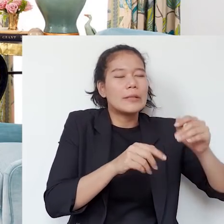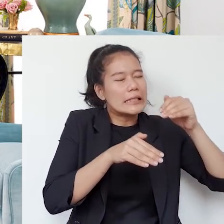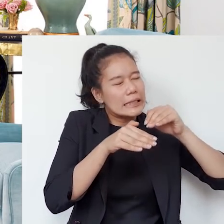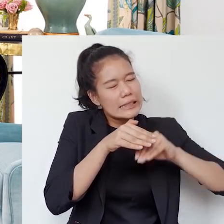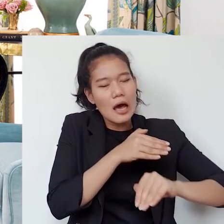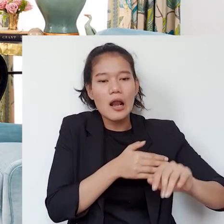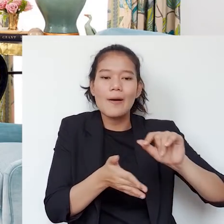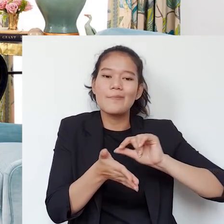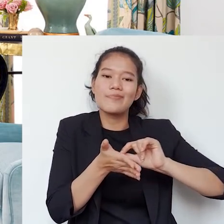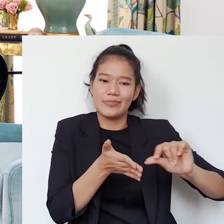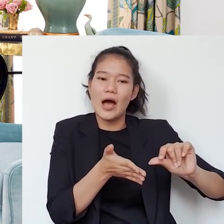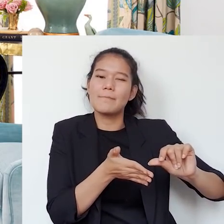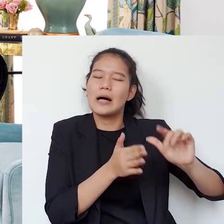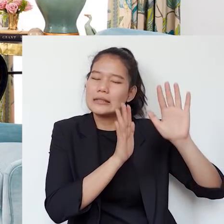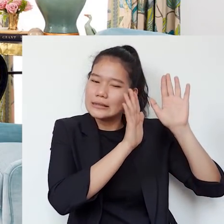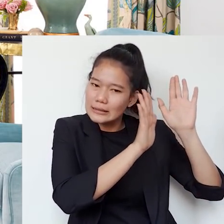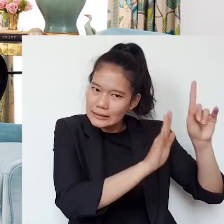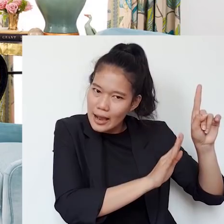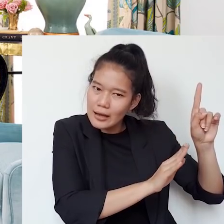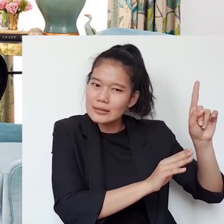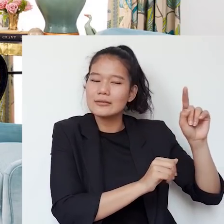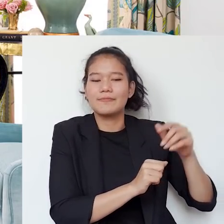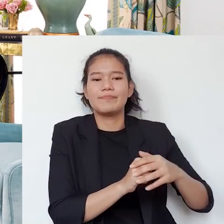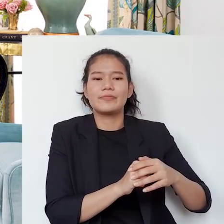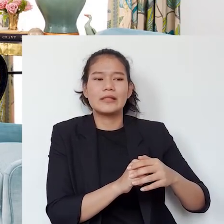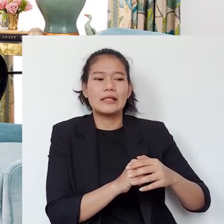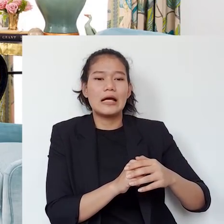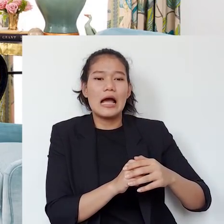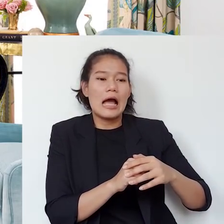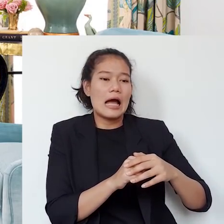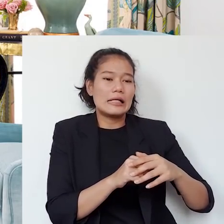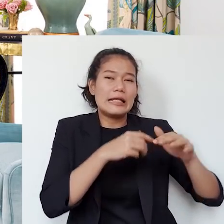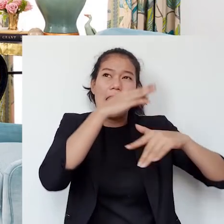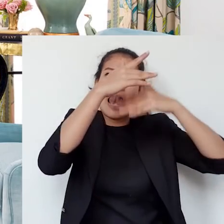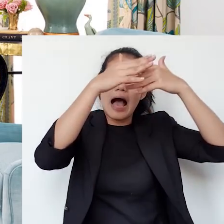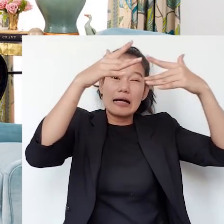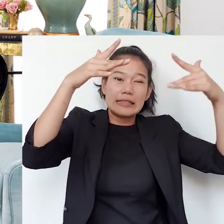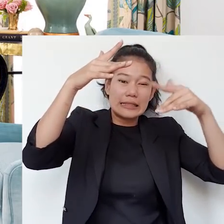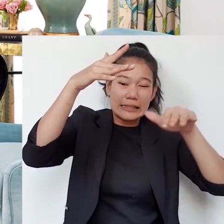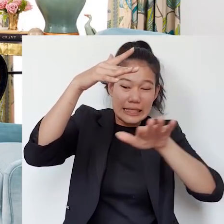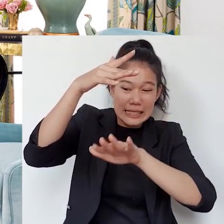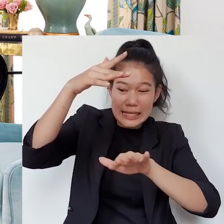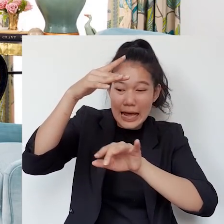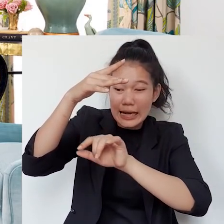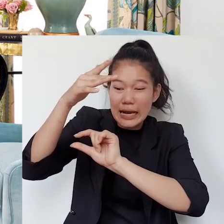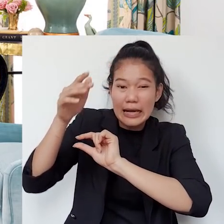dalam nama dia saja. Tidak ada nama lain di bawah kolong langit ini.